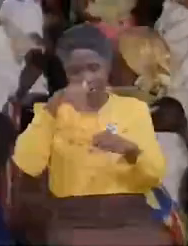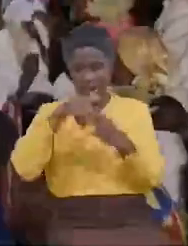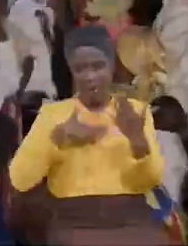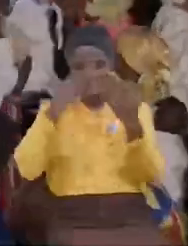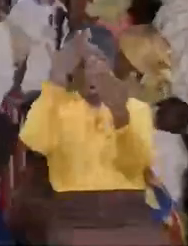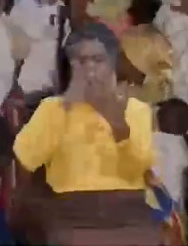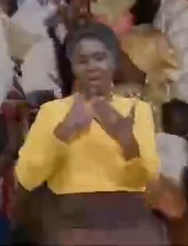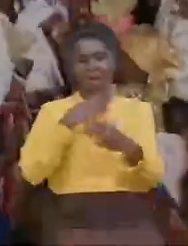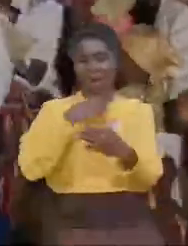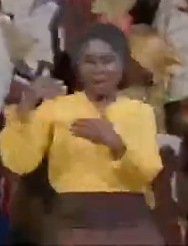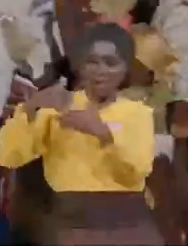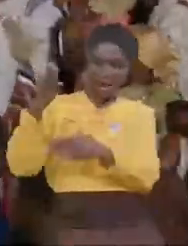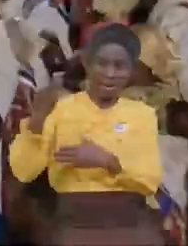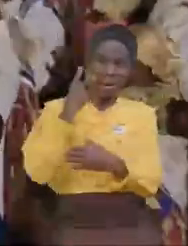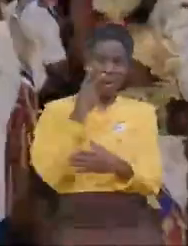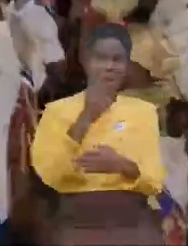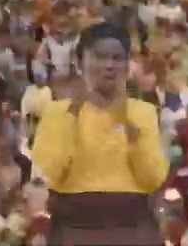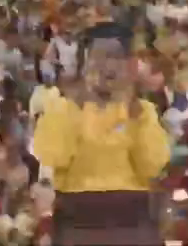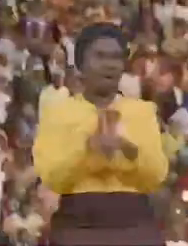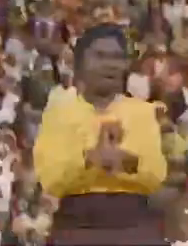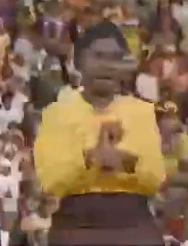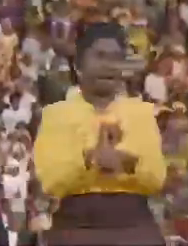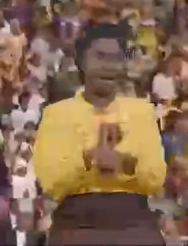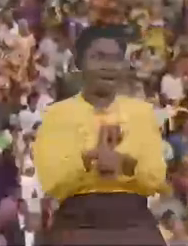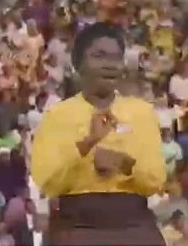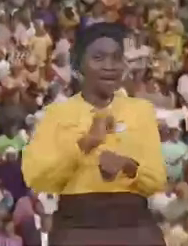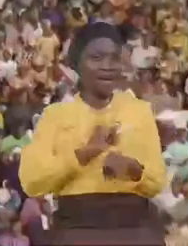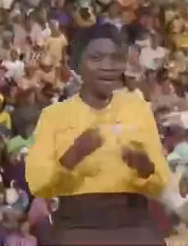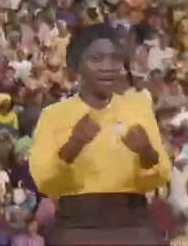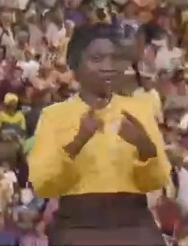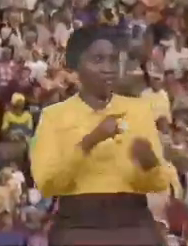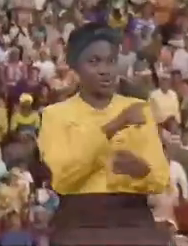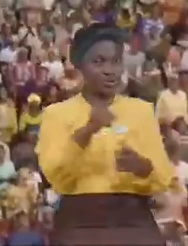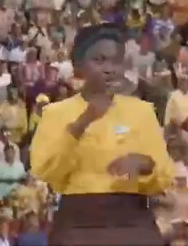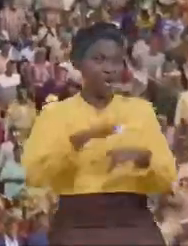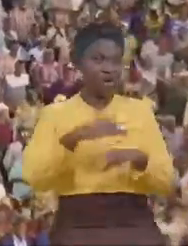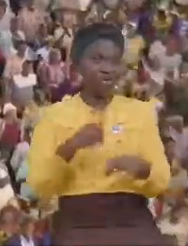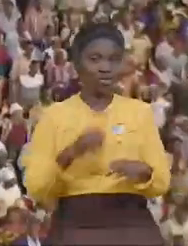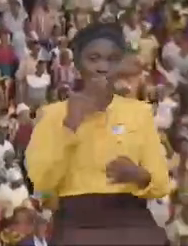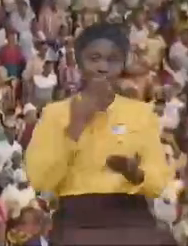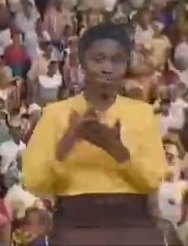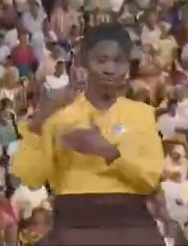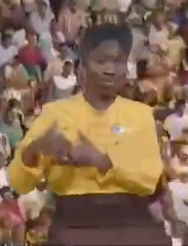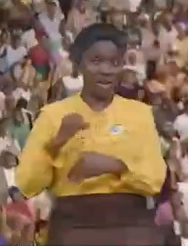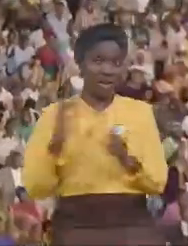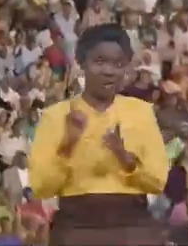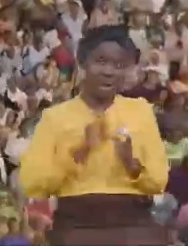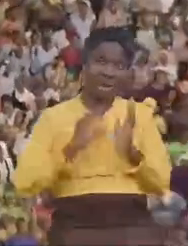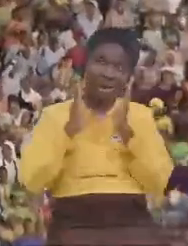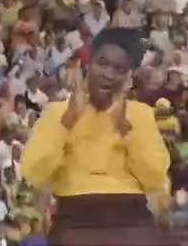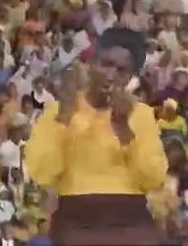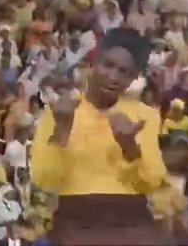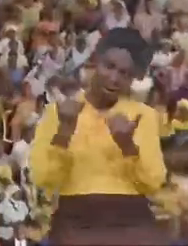miracle devant moi là-bas. Je viens à toi. Et ici où je fais